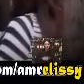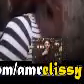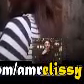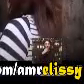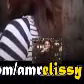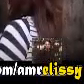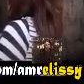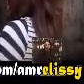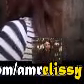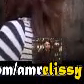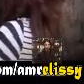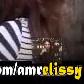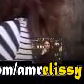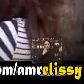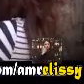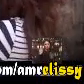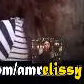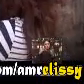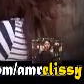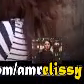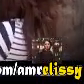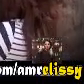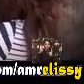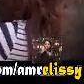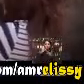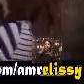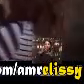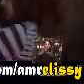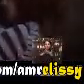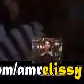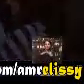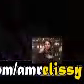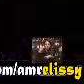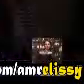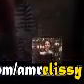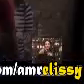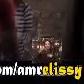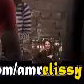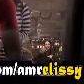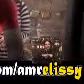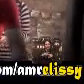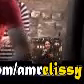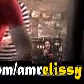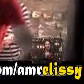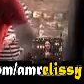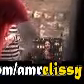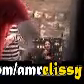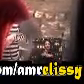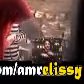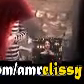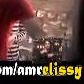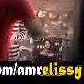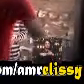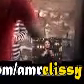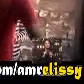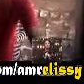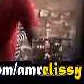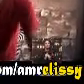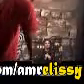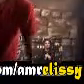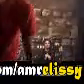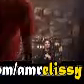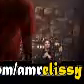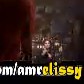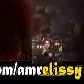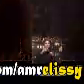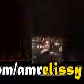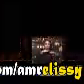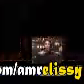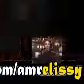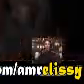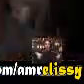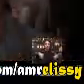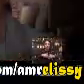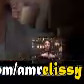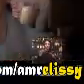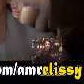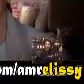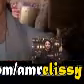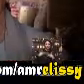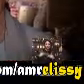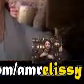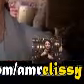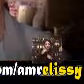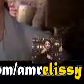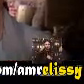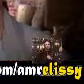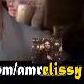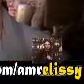ألف شكر، ربنا يبارك فيكم على فعل الخير. عطوني بطنتين وعطوني كرتوني، الله